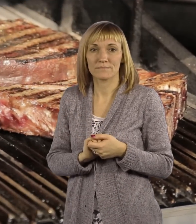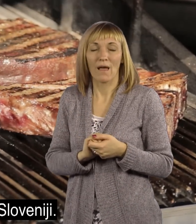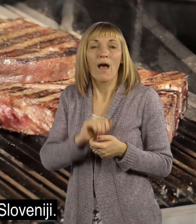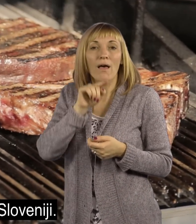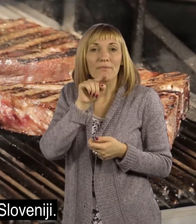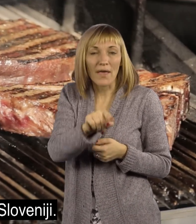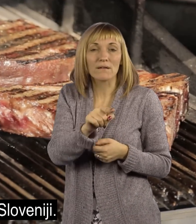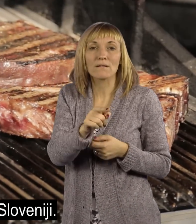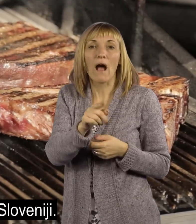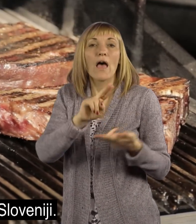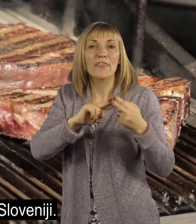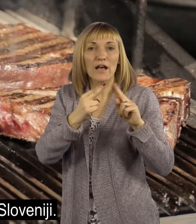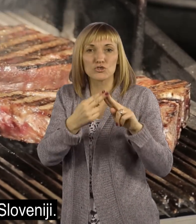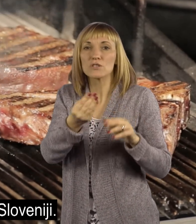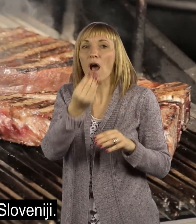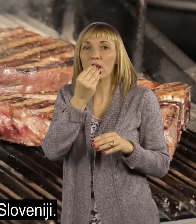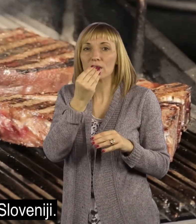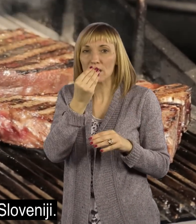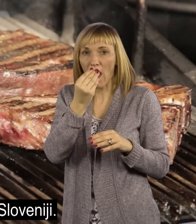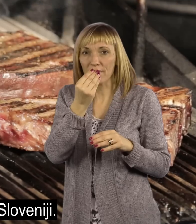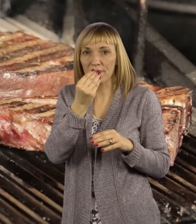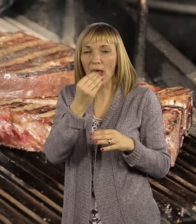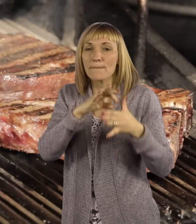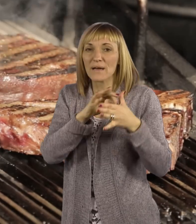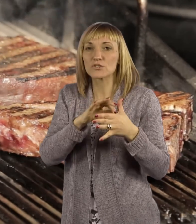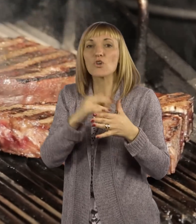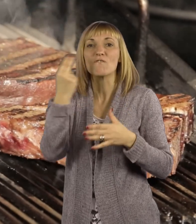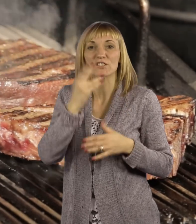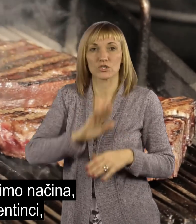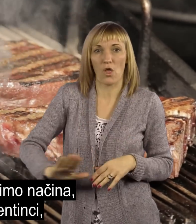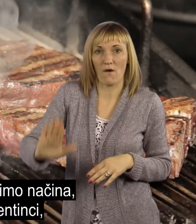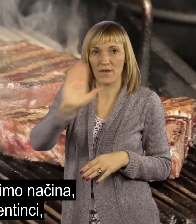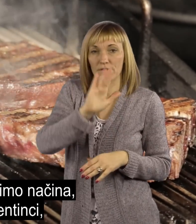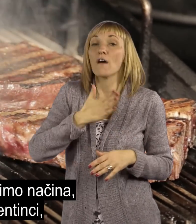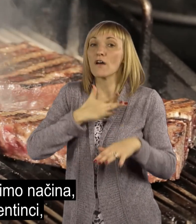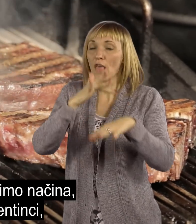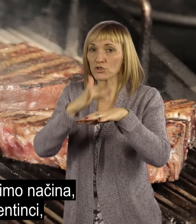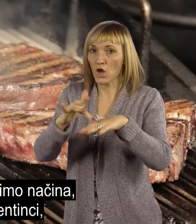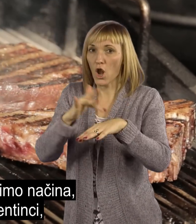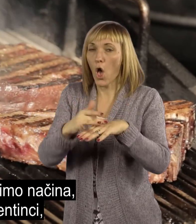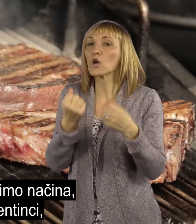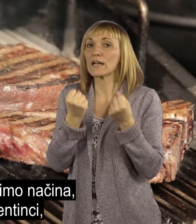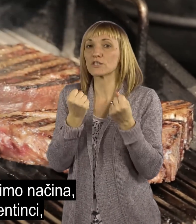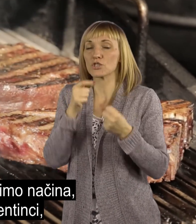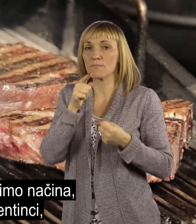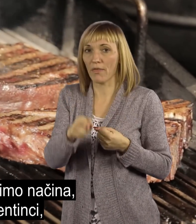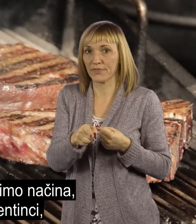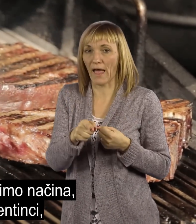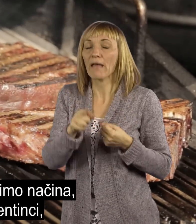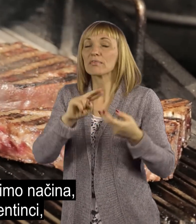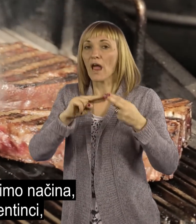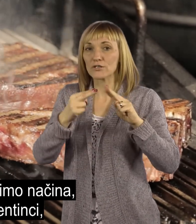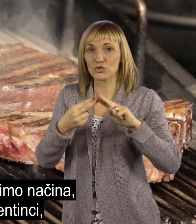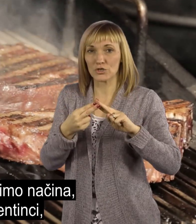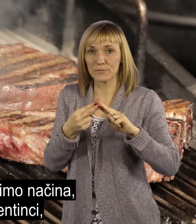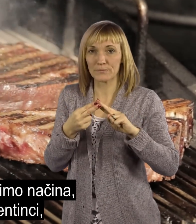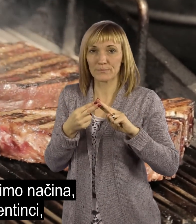samega jedenja stejkov v Sloveniji. V našem lokalu se držimo tega